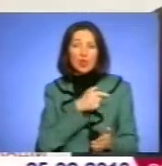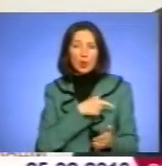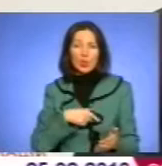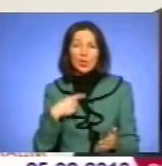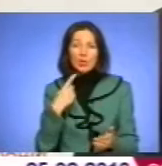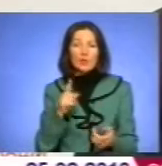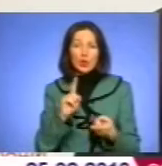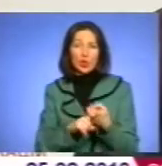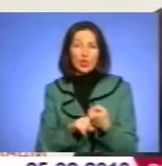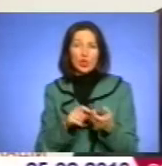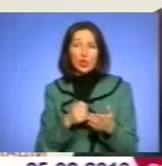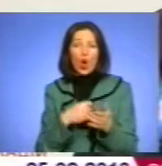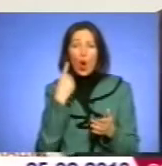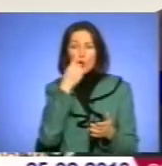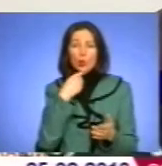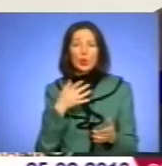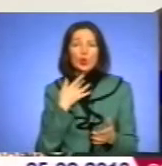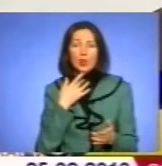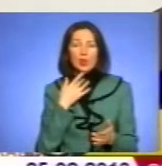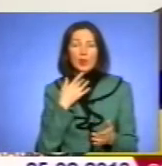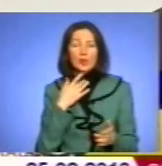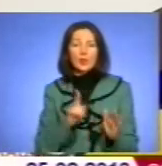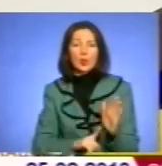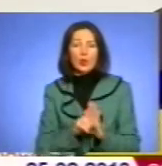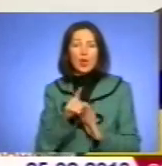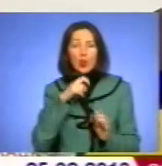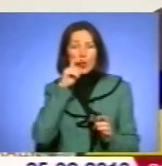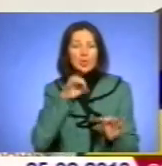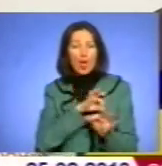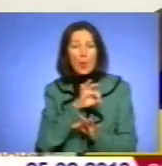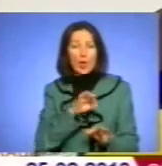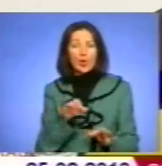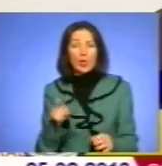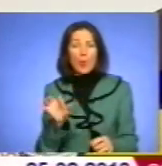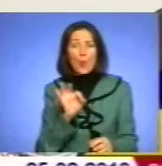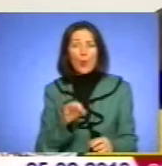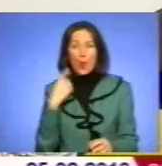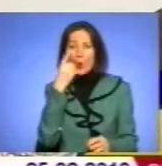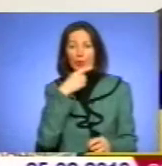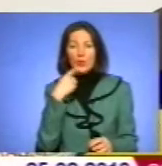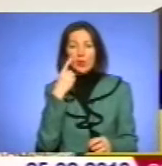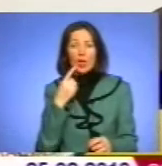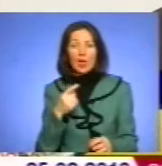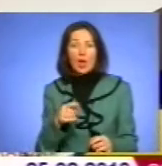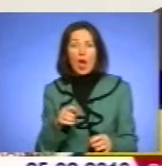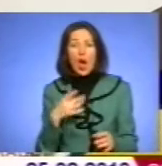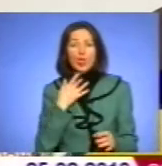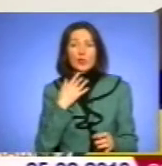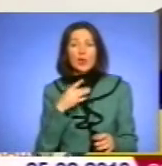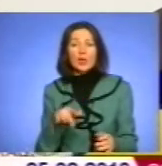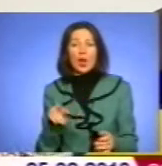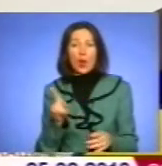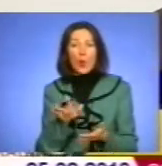Ми започаткували всеукраїнський проект про персоналізацію голосування у міських, сільських, обласних радах для того,